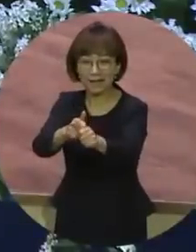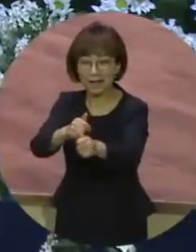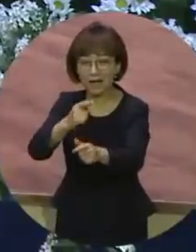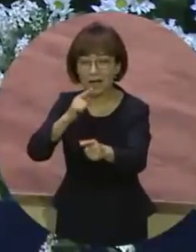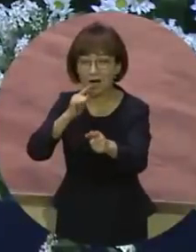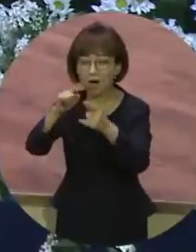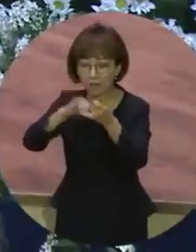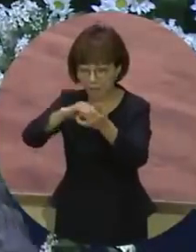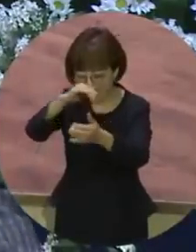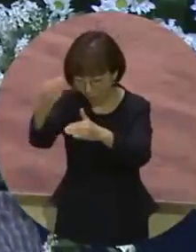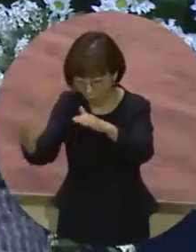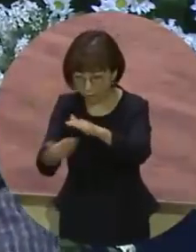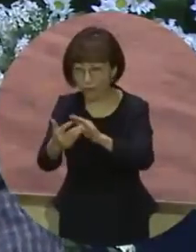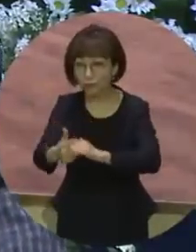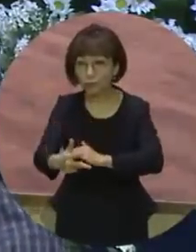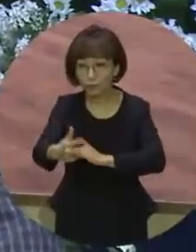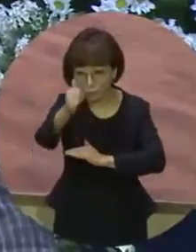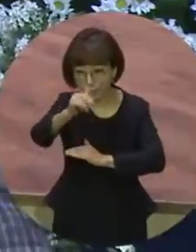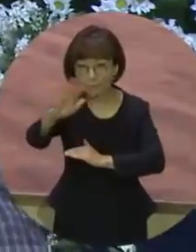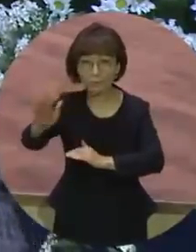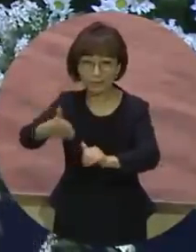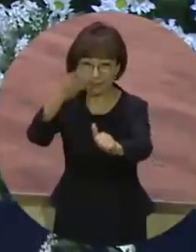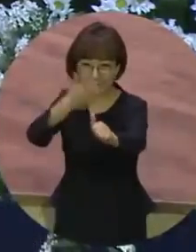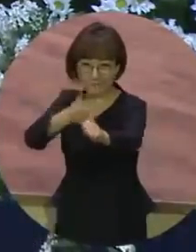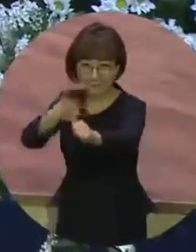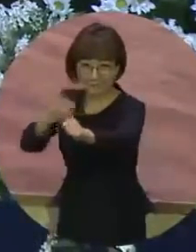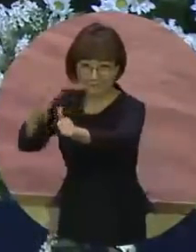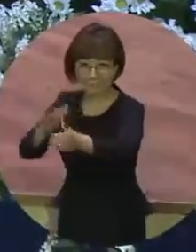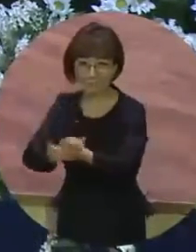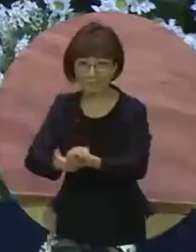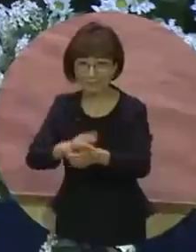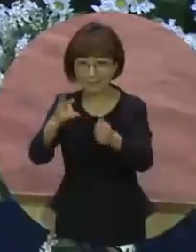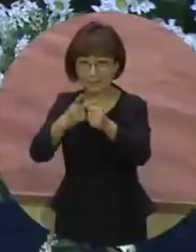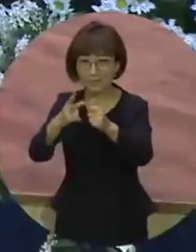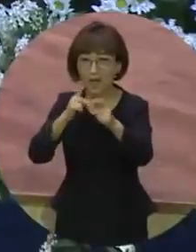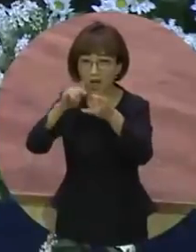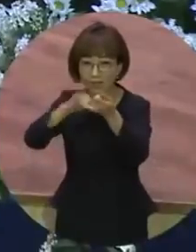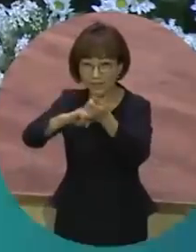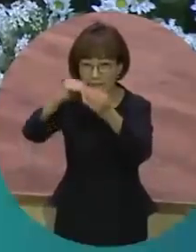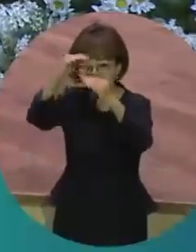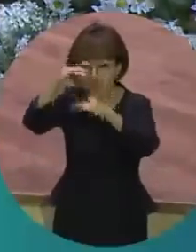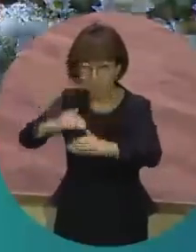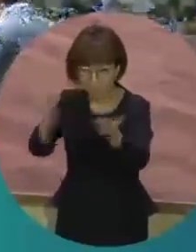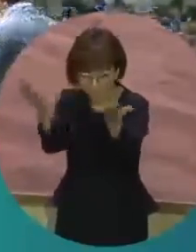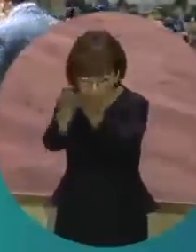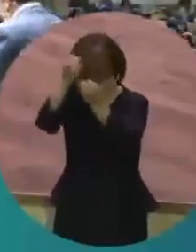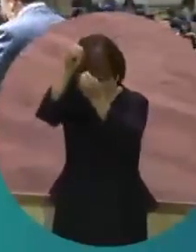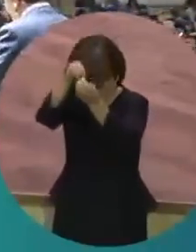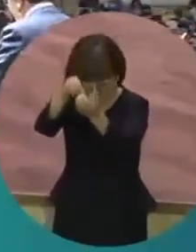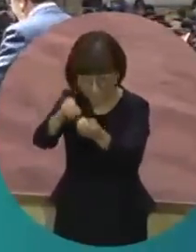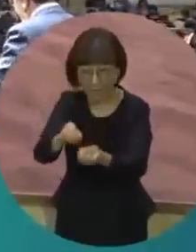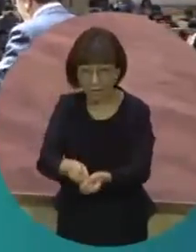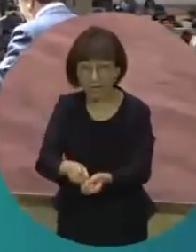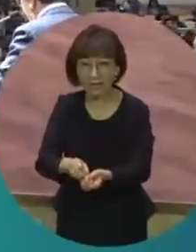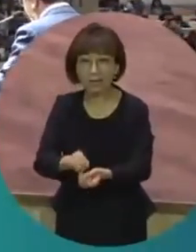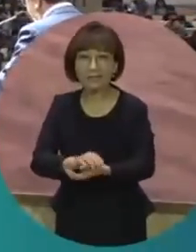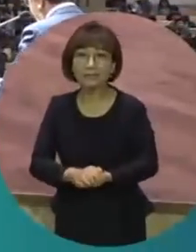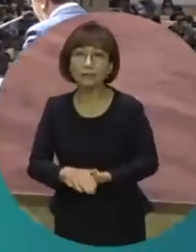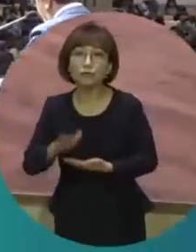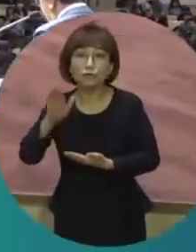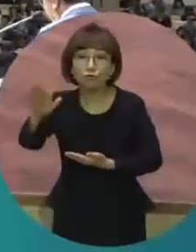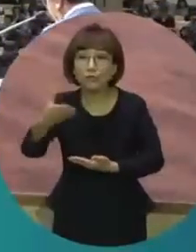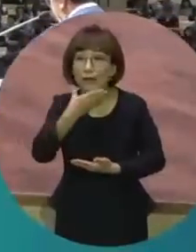주님으로 축복합니다. 두 번째로 언약적 유산입니다. 자 19절로 20절을 봅니다. 그 후에 아브라함이 그